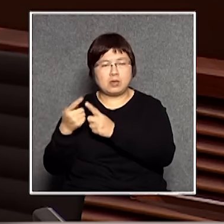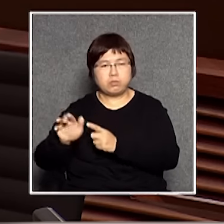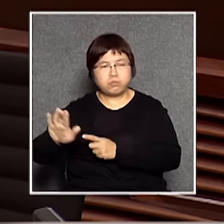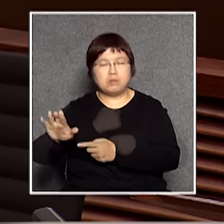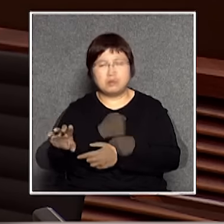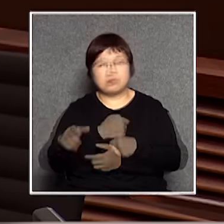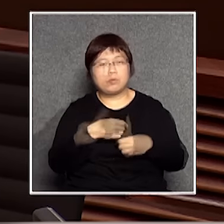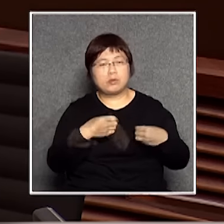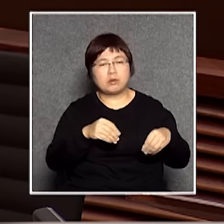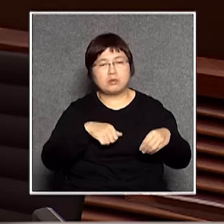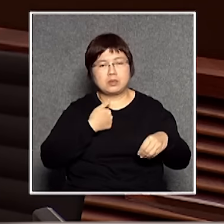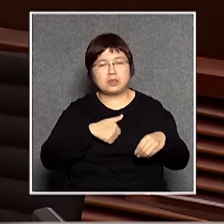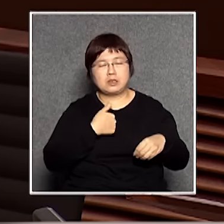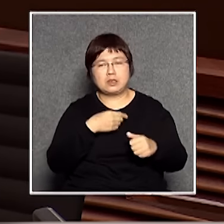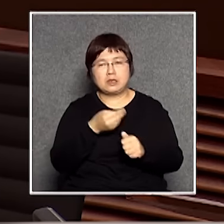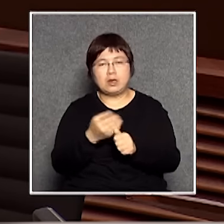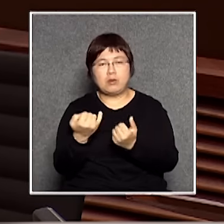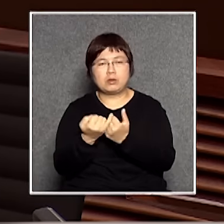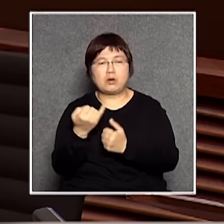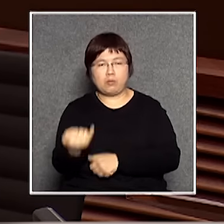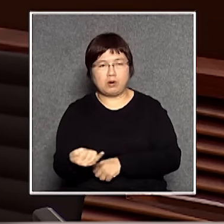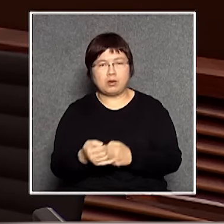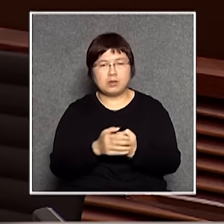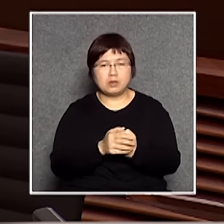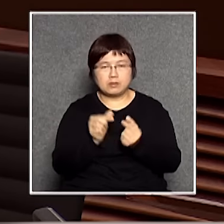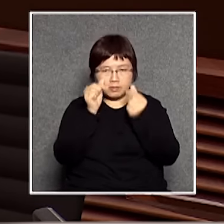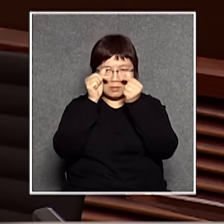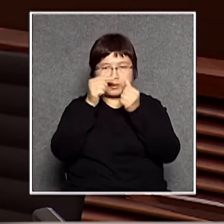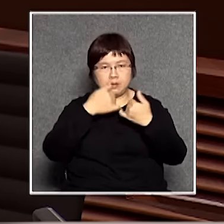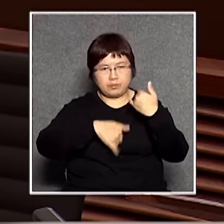主席，小丑表演我們可以不理。